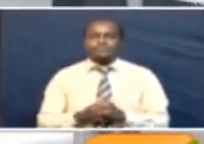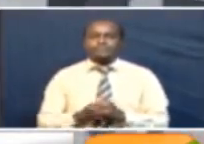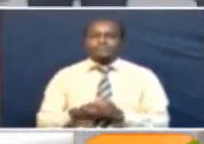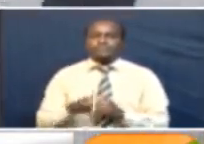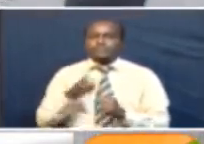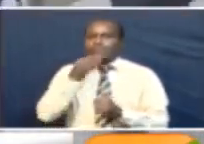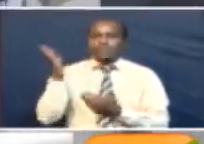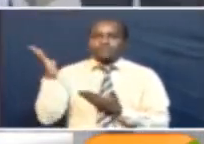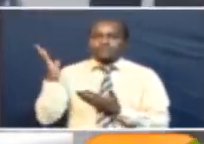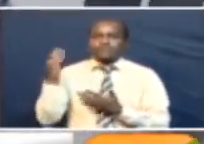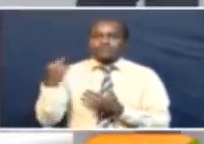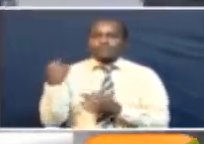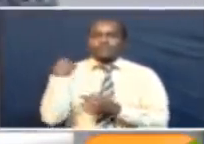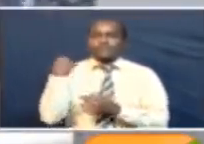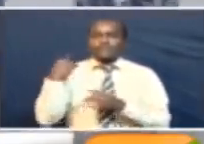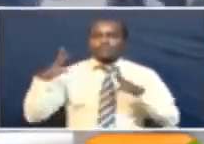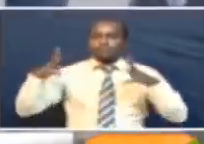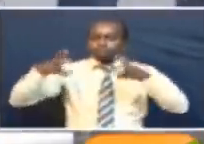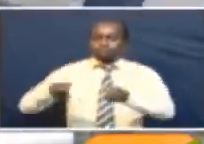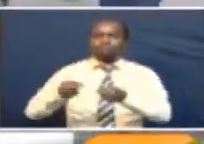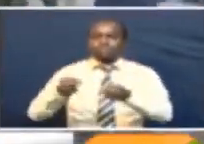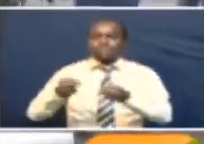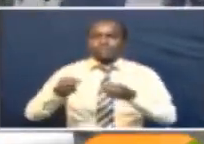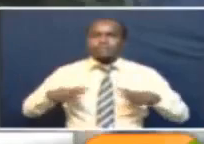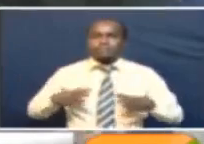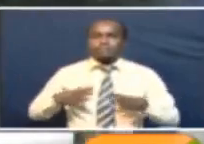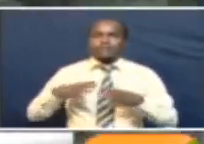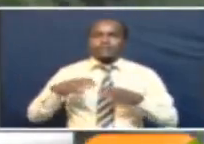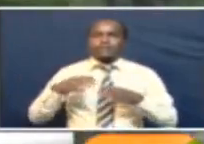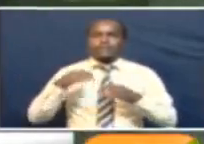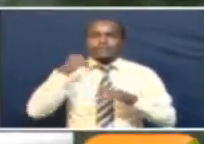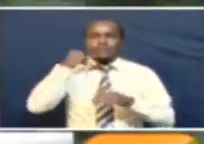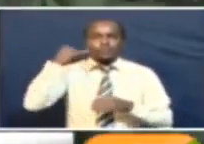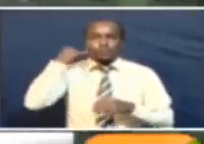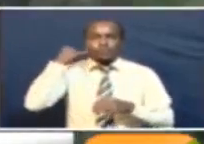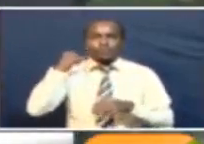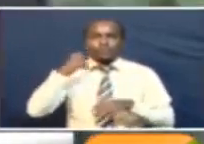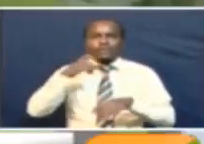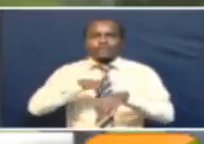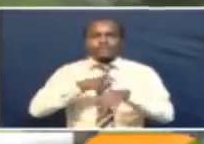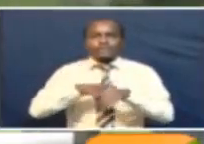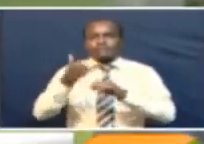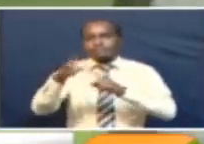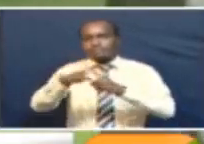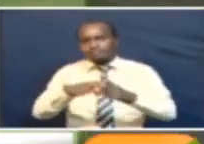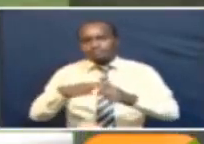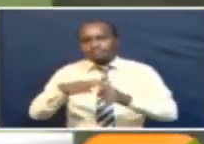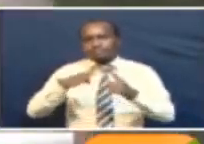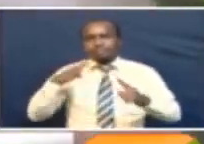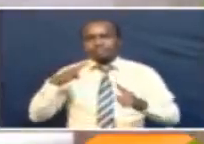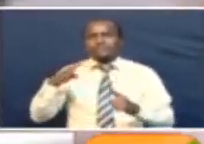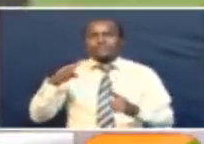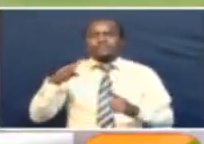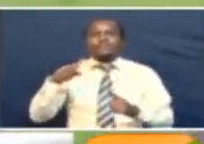ambaye alifumaniwa hapo jana na wananchi mjini Nakuru akiwa kwenye harakati za kuchuna ngozi ya paka baada ya